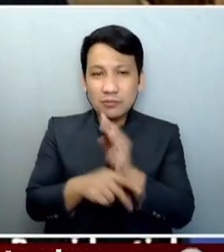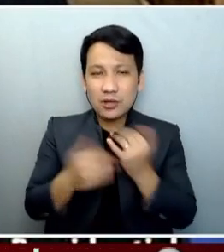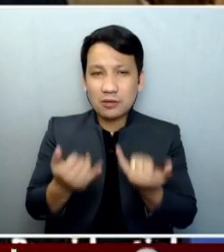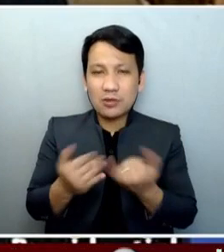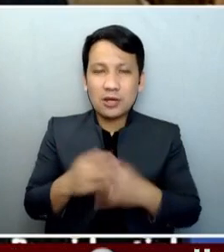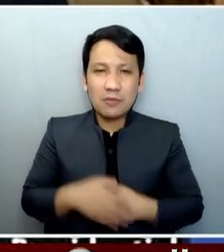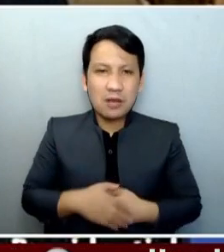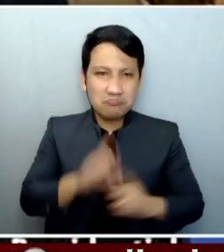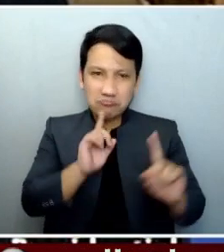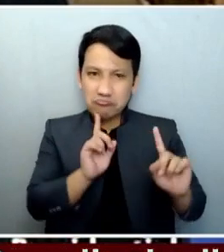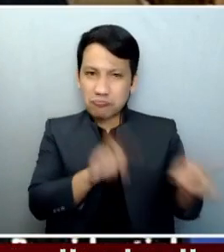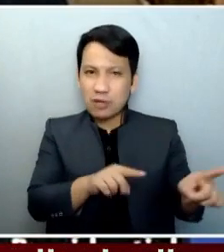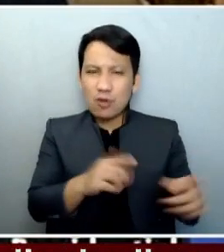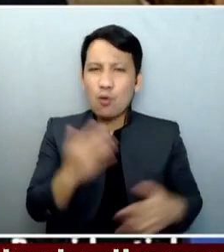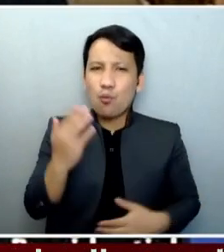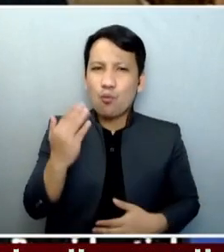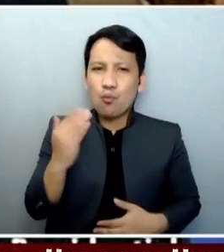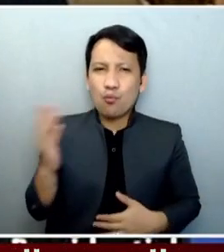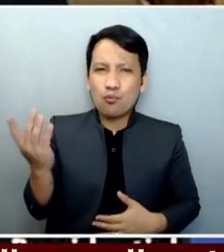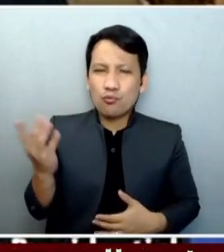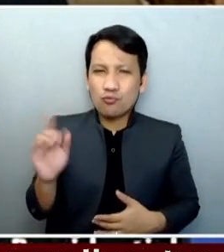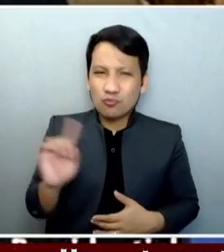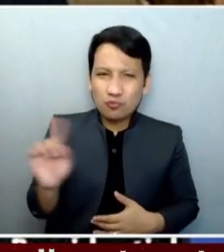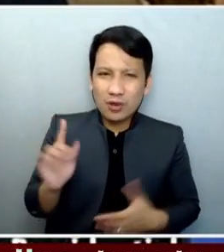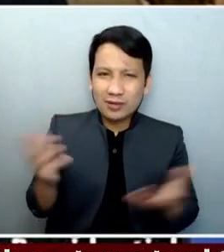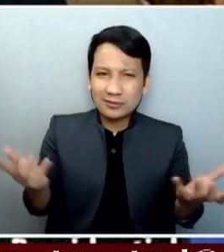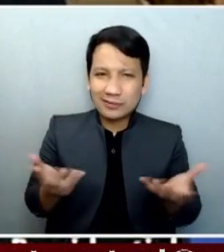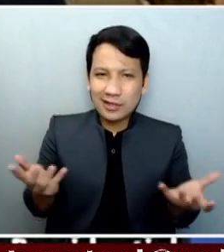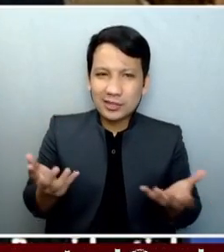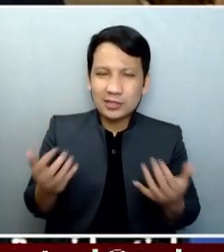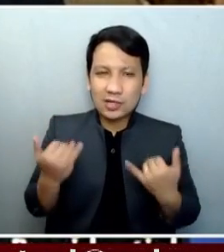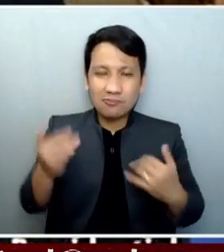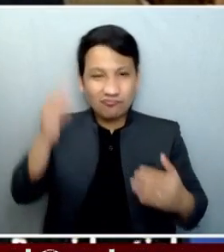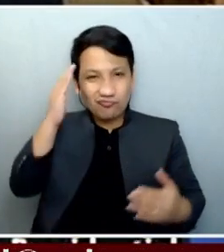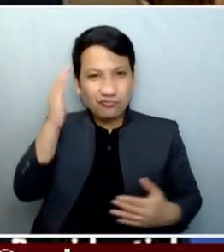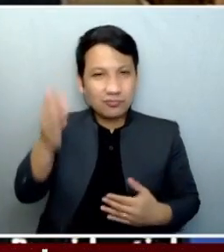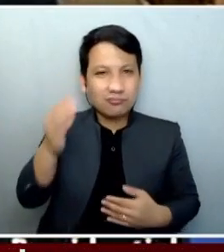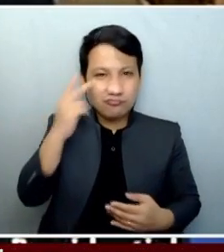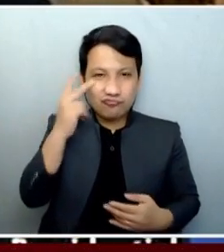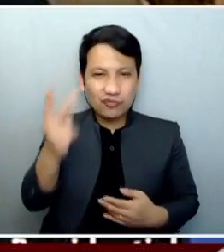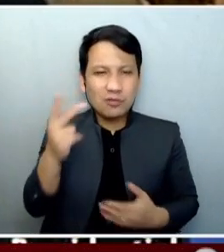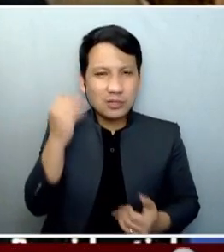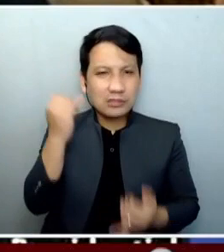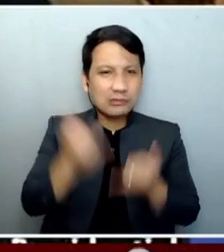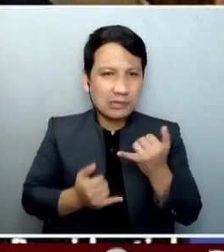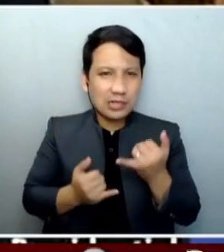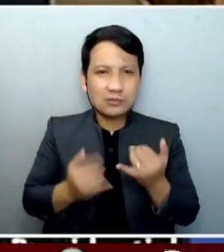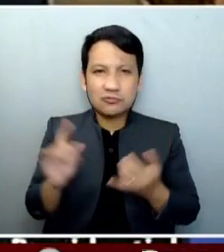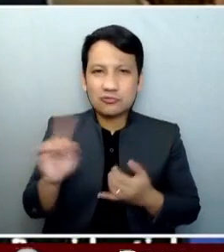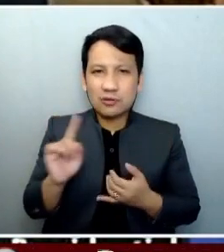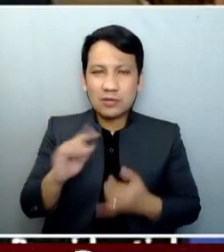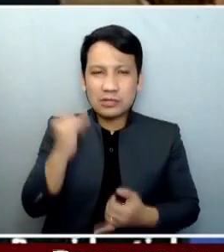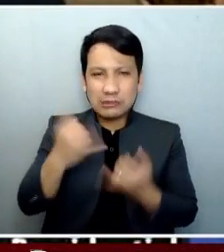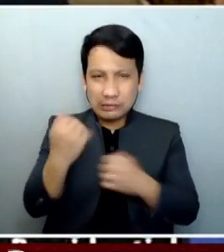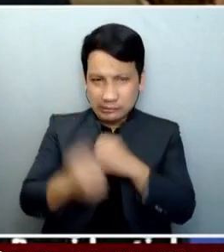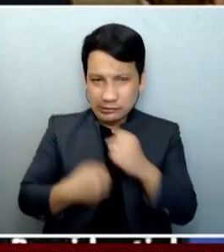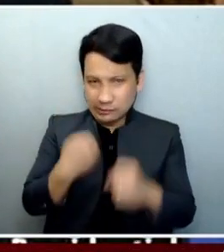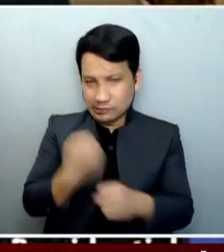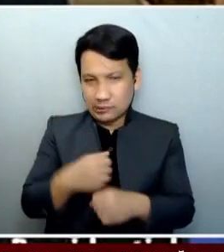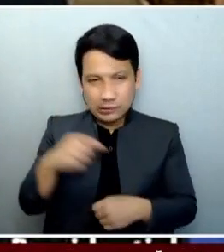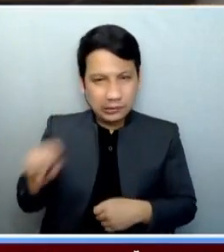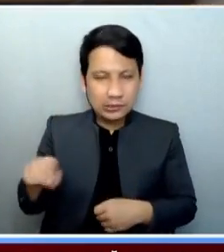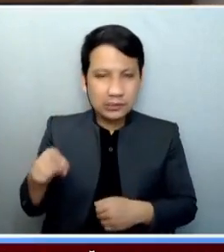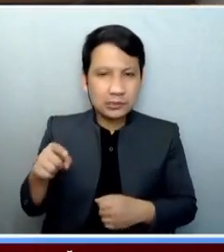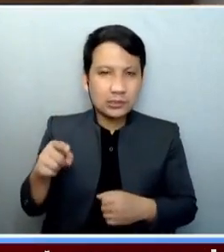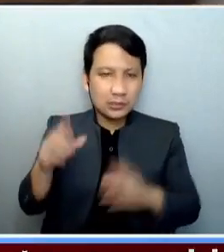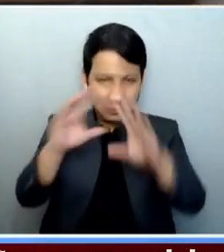Sasagutin niya yung tanong na what and where we are now and looking forward, no? Doon sa huling taon ng panunungkulan ng ating